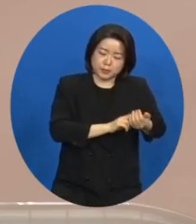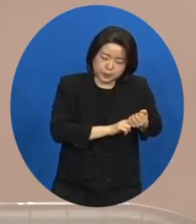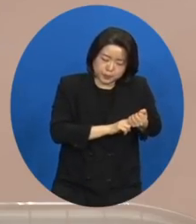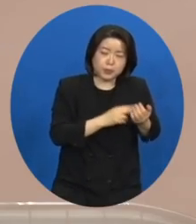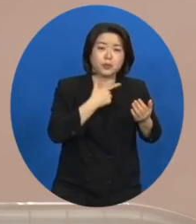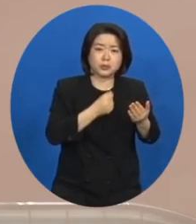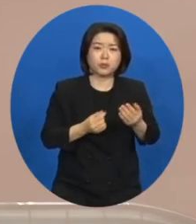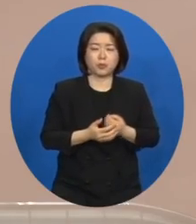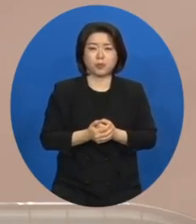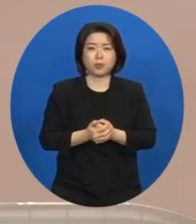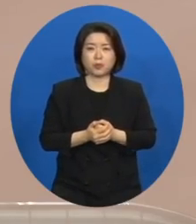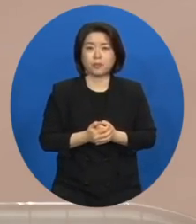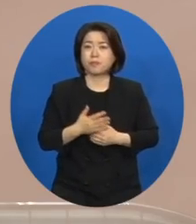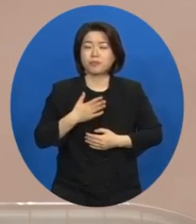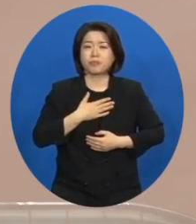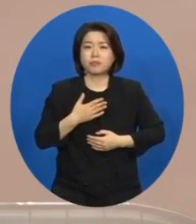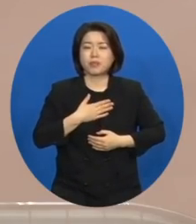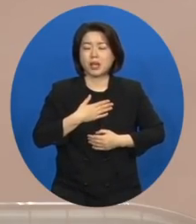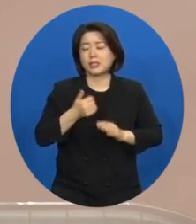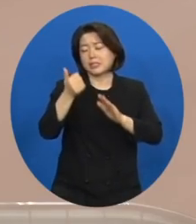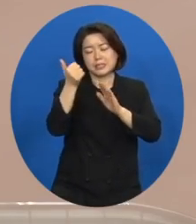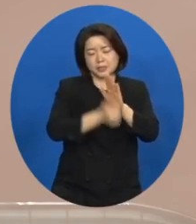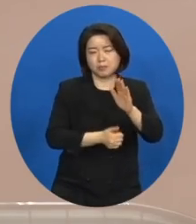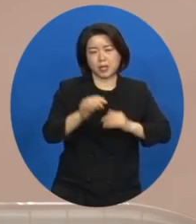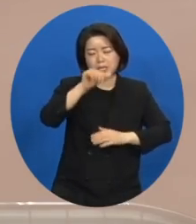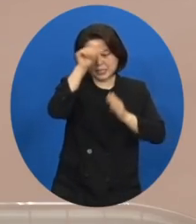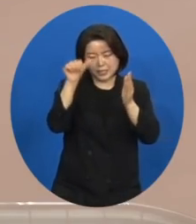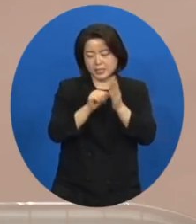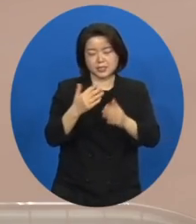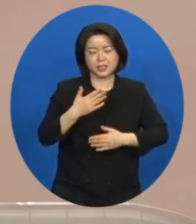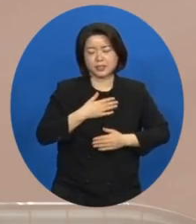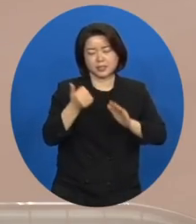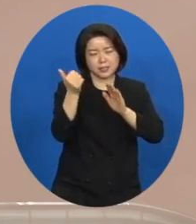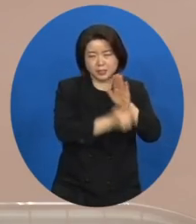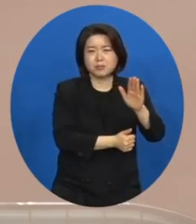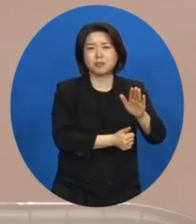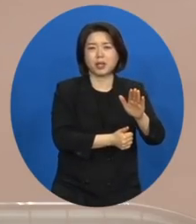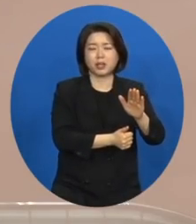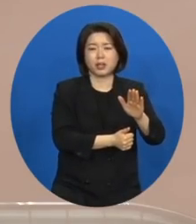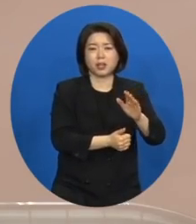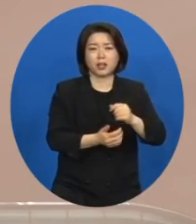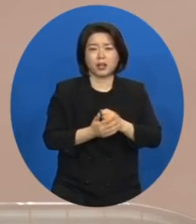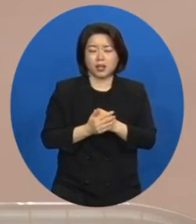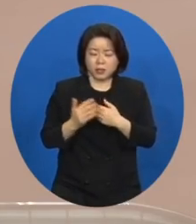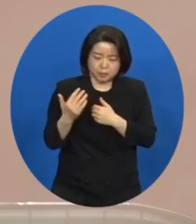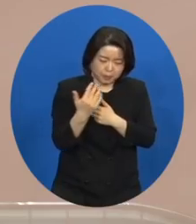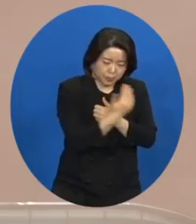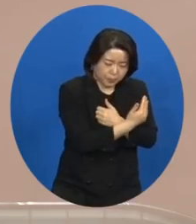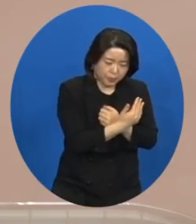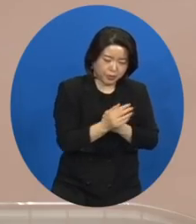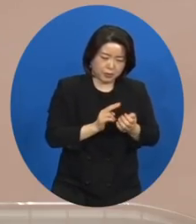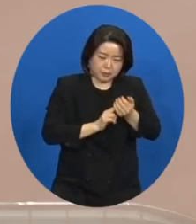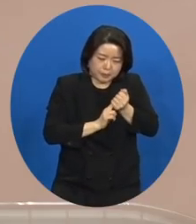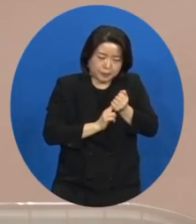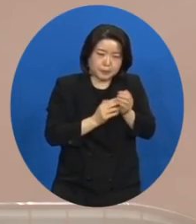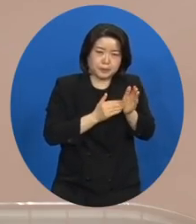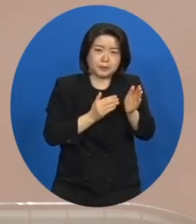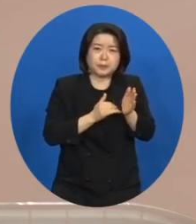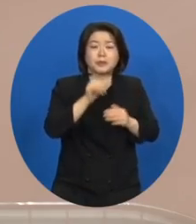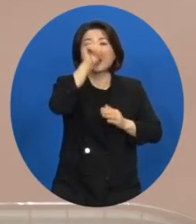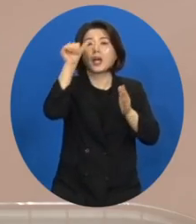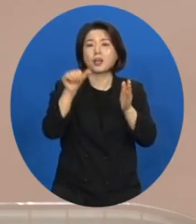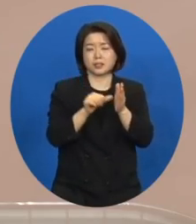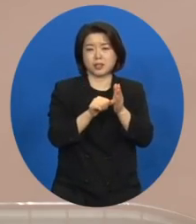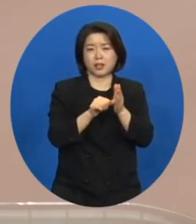어떻게 보면 실패자 나야 내 인생은 끝났어 실패했어 감 치고 싶은 어떤 그런 인생이 얻습니다 그래서